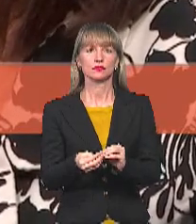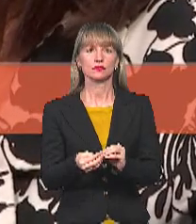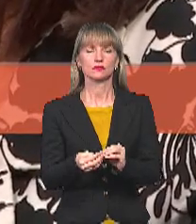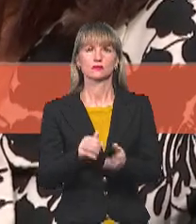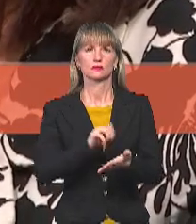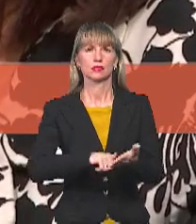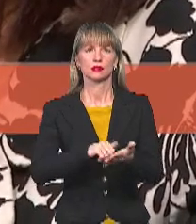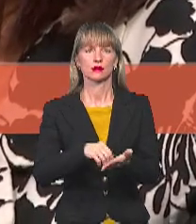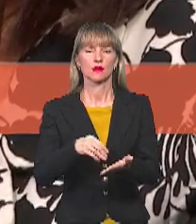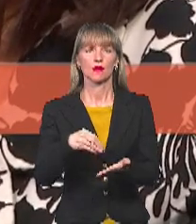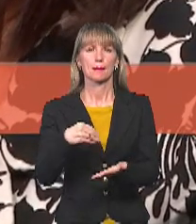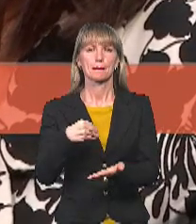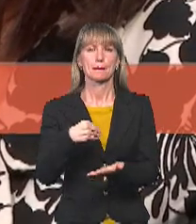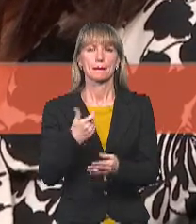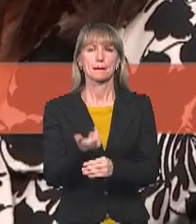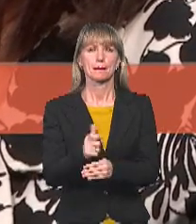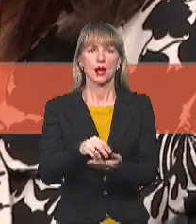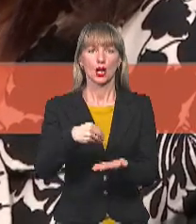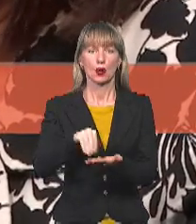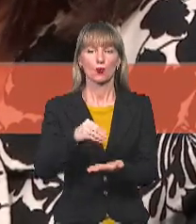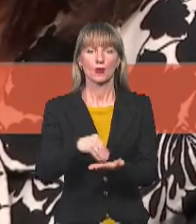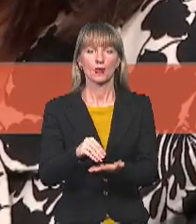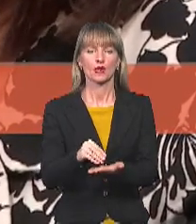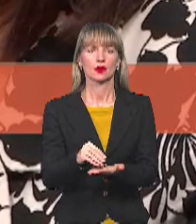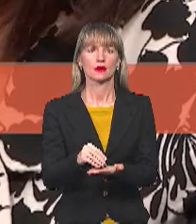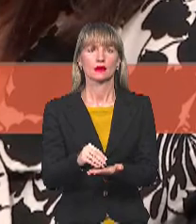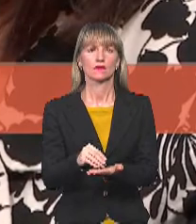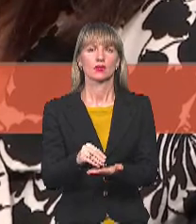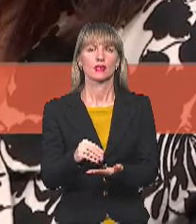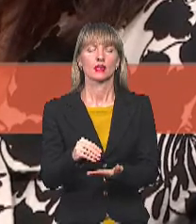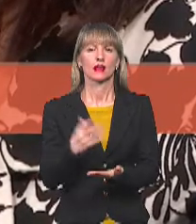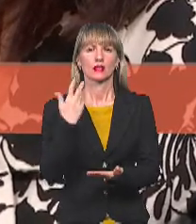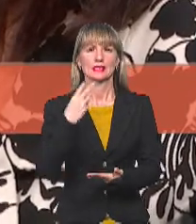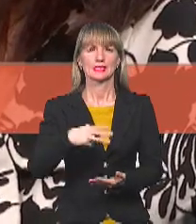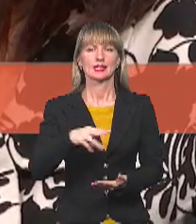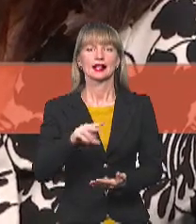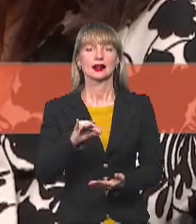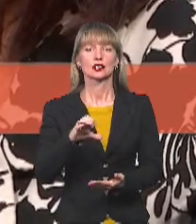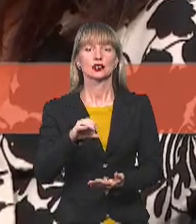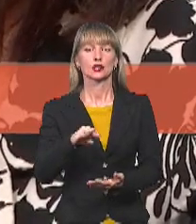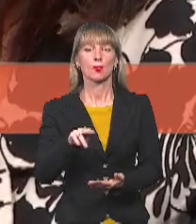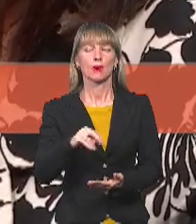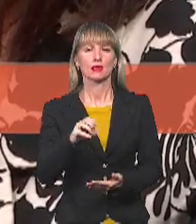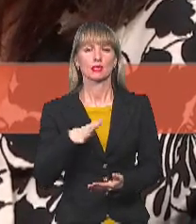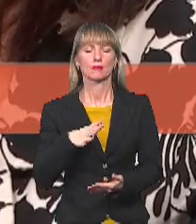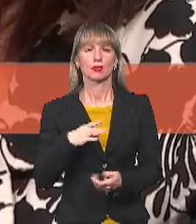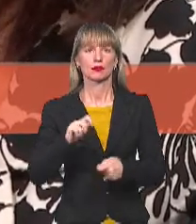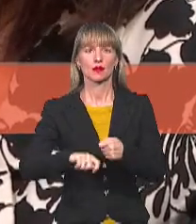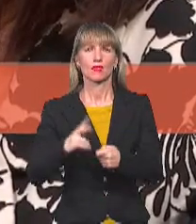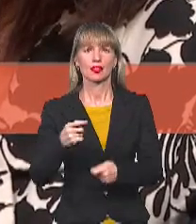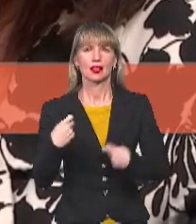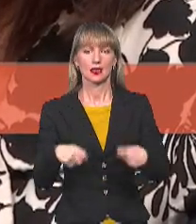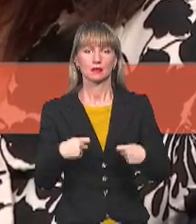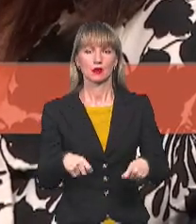З приводу перекупників. Навіть коли 30 листопада був рейд на